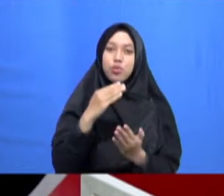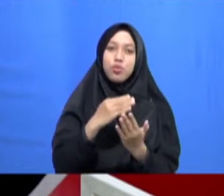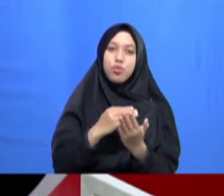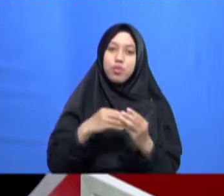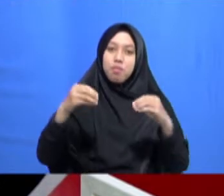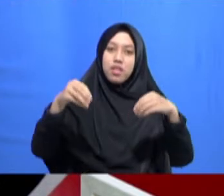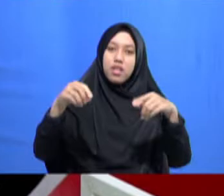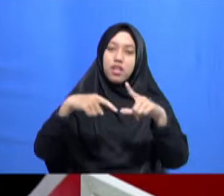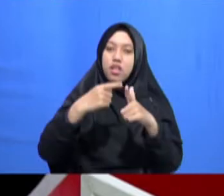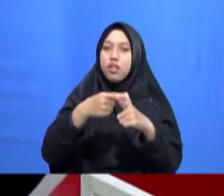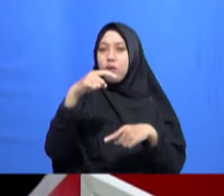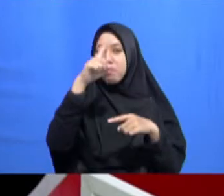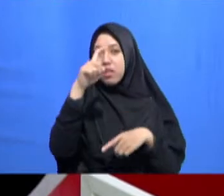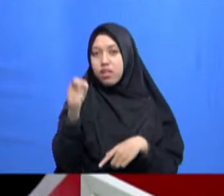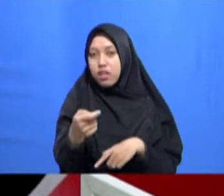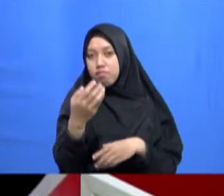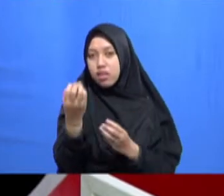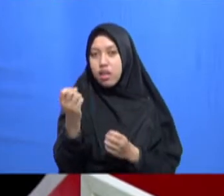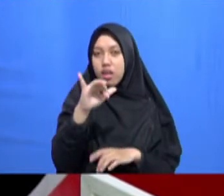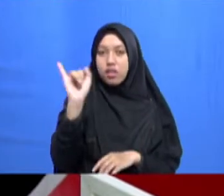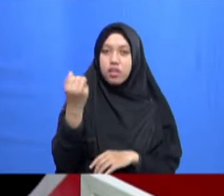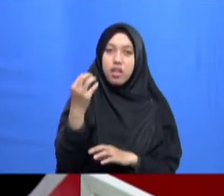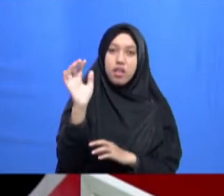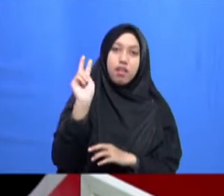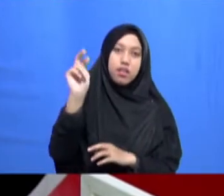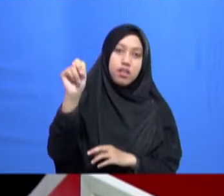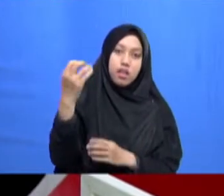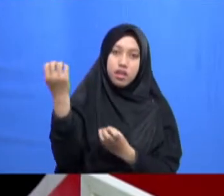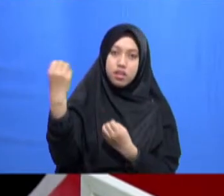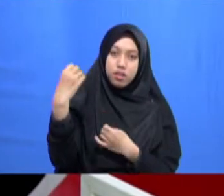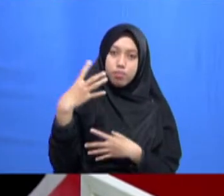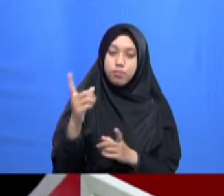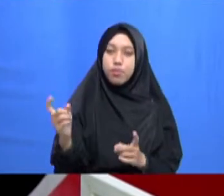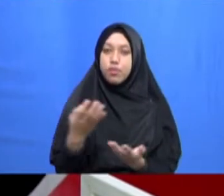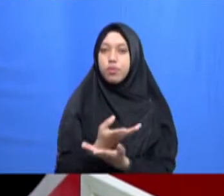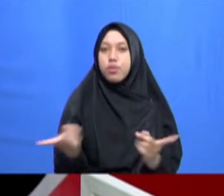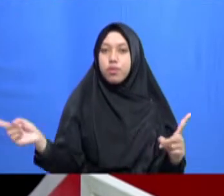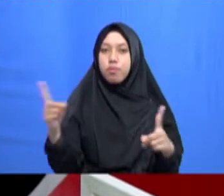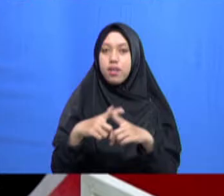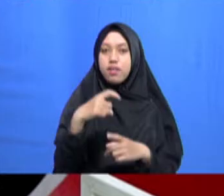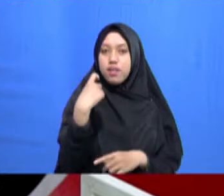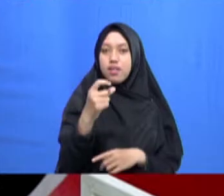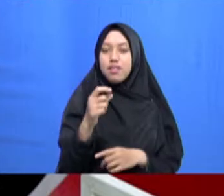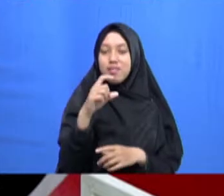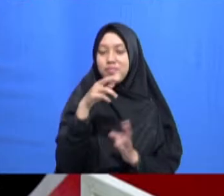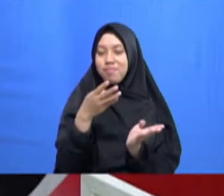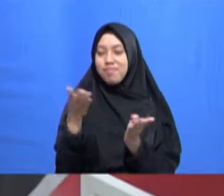pertanyaan-pertanyaan yang nantinya akan dijawab oleh seluruh pasangan calon. Hadirin, inilah profil tim pakar.